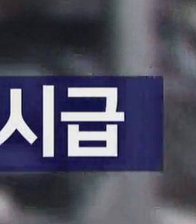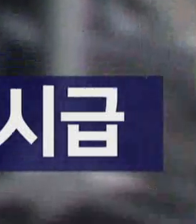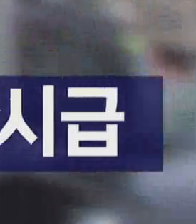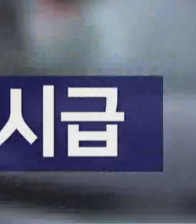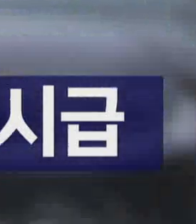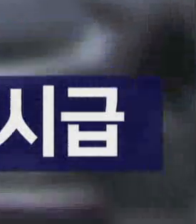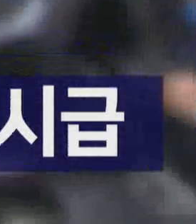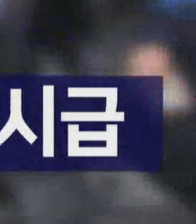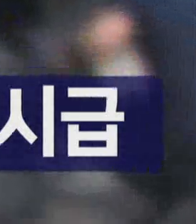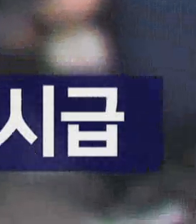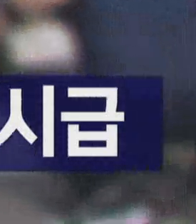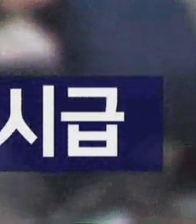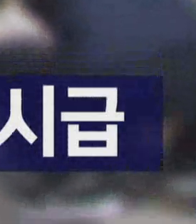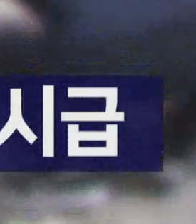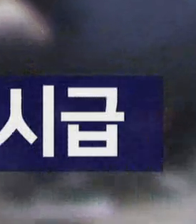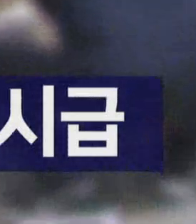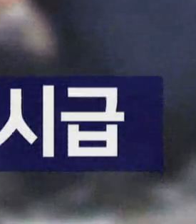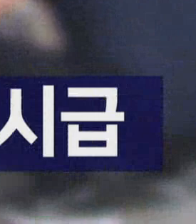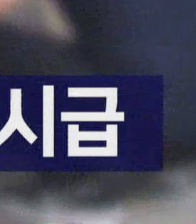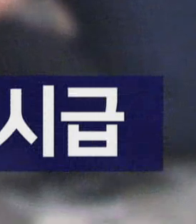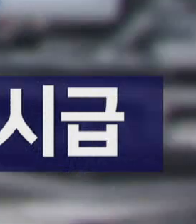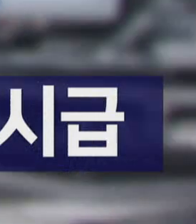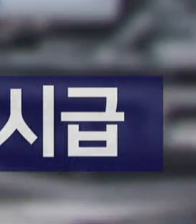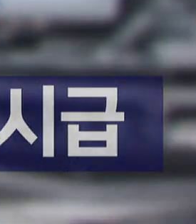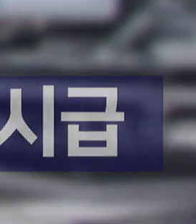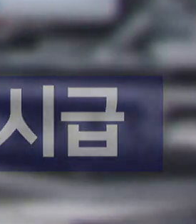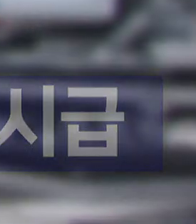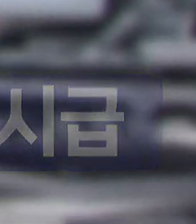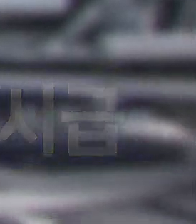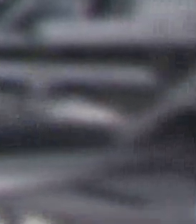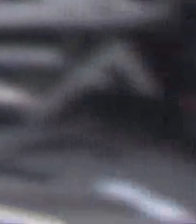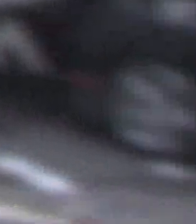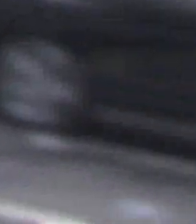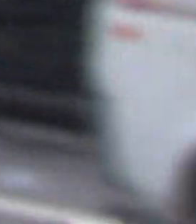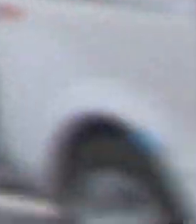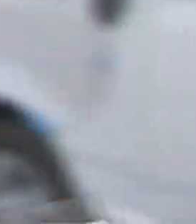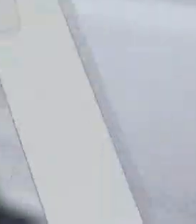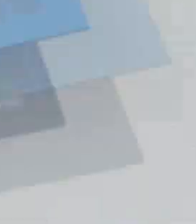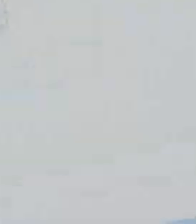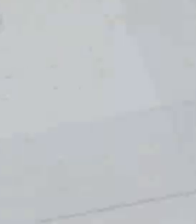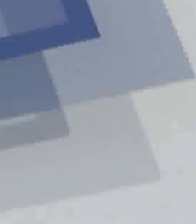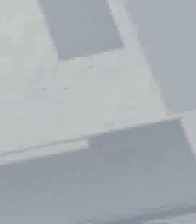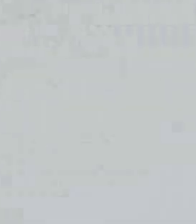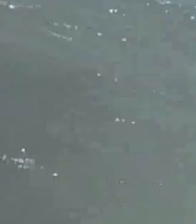탁송 차량 불법 개조뿐만 아니라 운전기사들의 최저운 임이 도마 위에 오르고 있습니다.